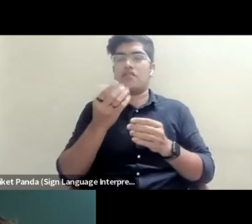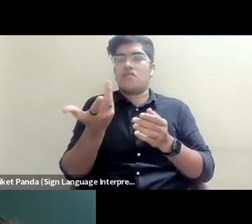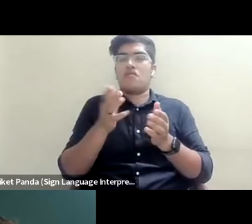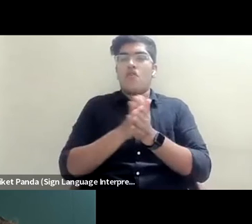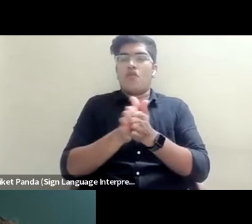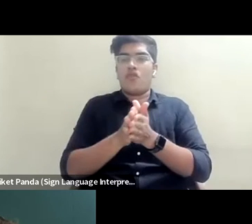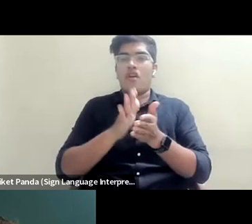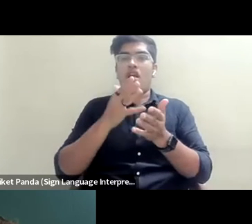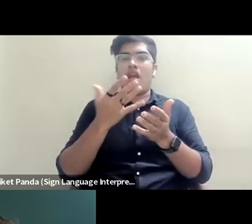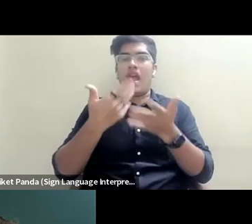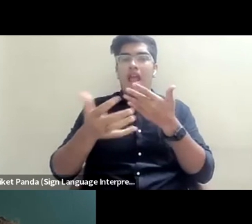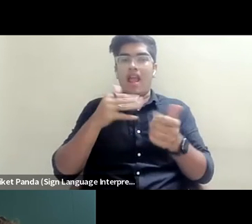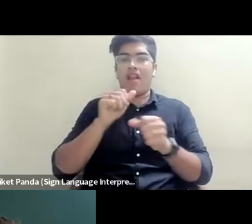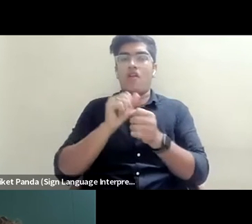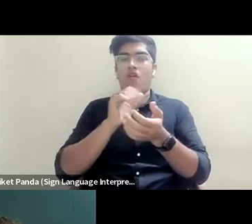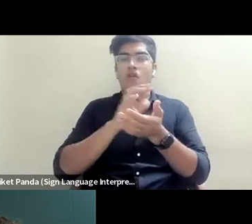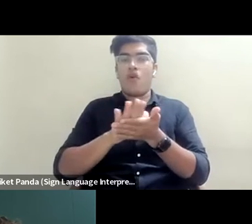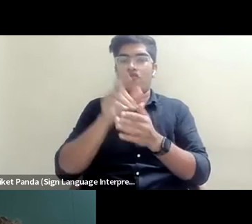परमानेंट नौकरी की थी बात छोड़ो।